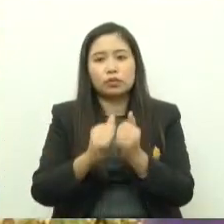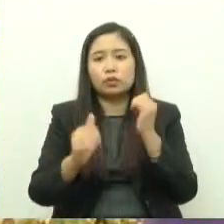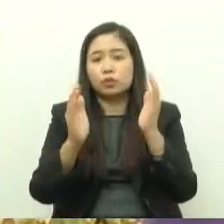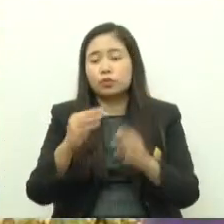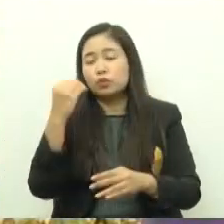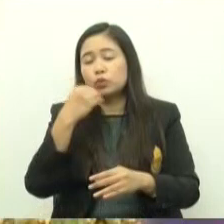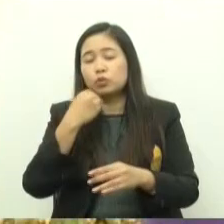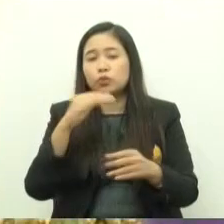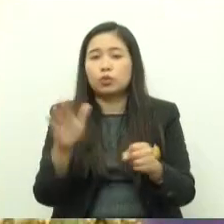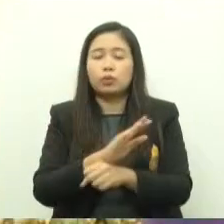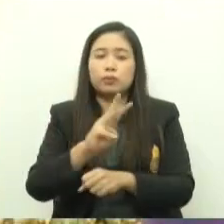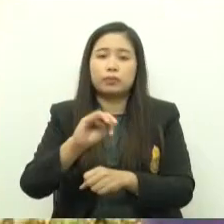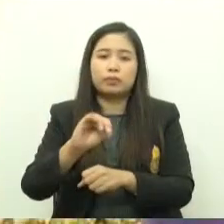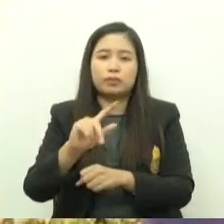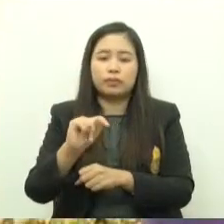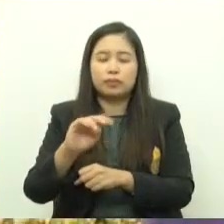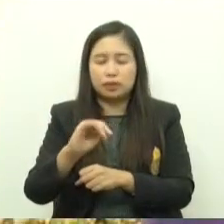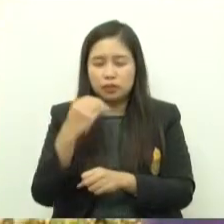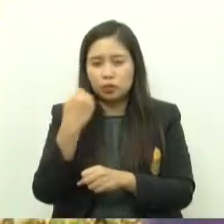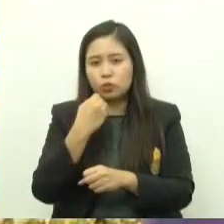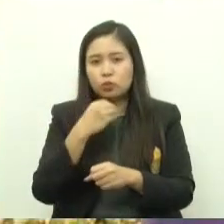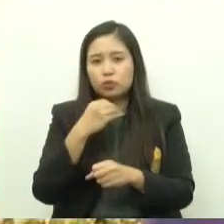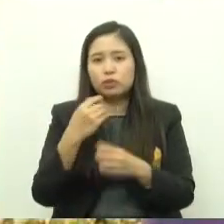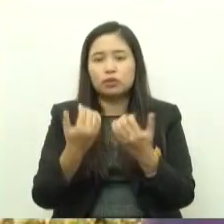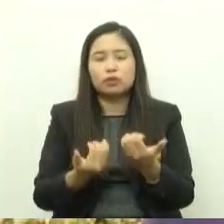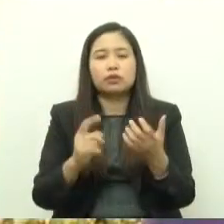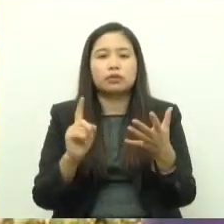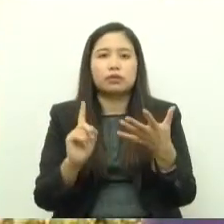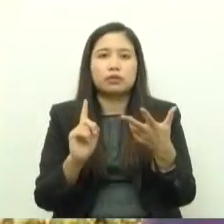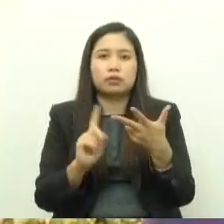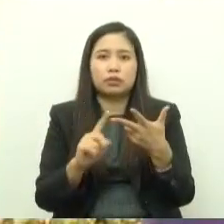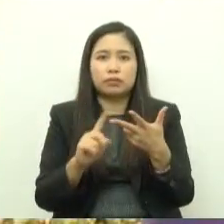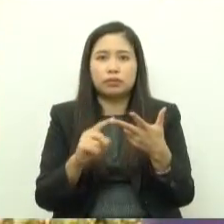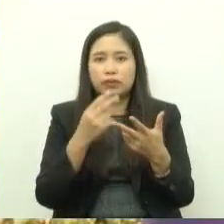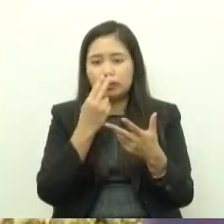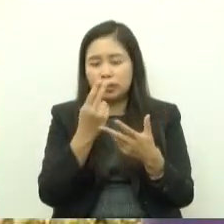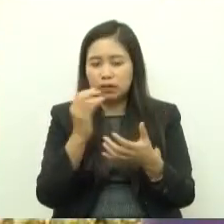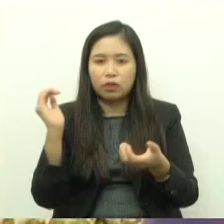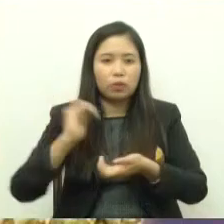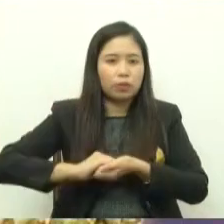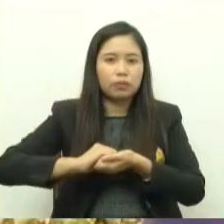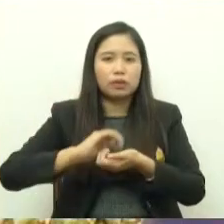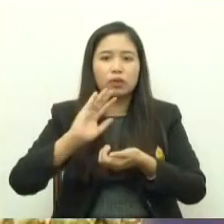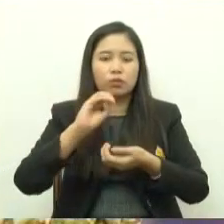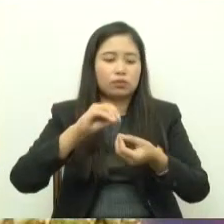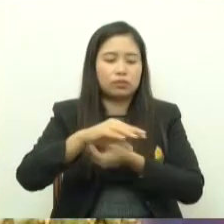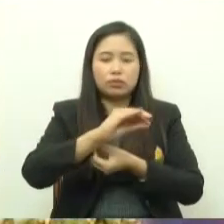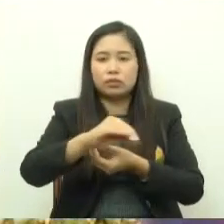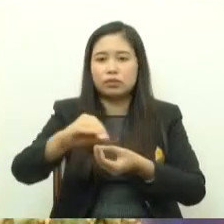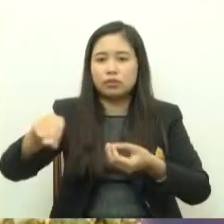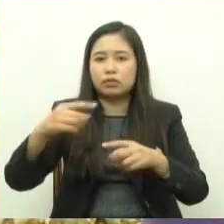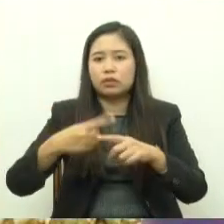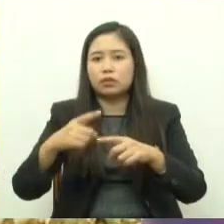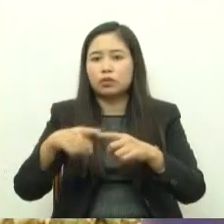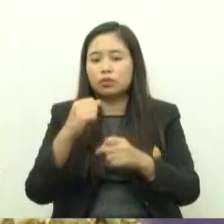คุณค่าที่เราอยากให้เกิดนะครับในมิติที่ 3คือเราต้องการเห็นความร่วมมือนะครับของทุกภาคส่วนเห็นการทำงาน